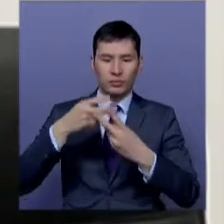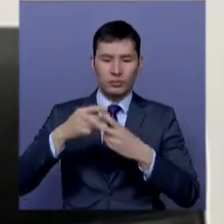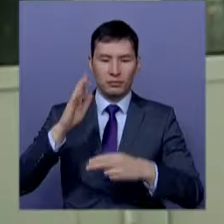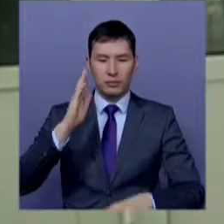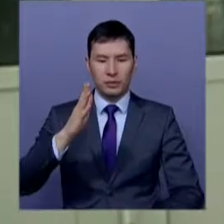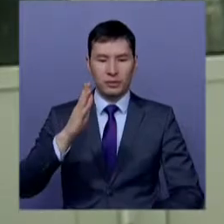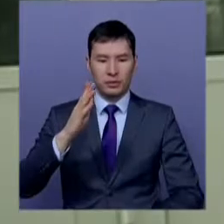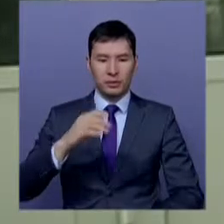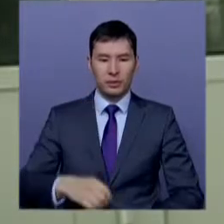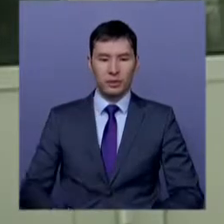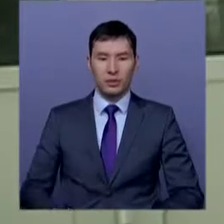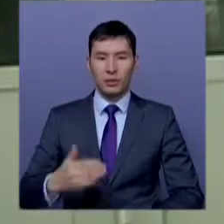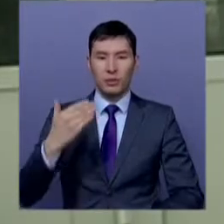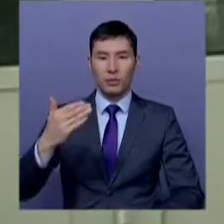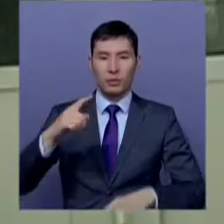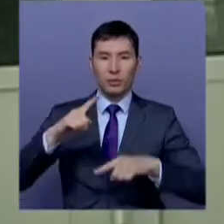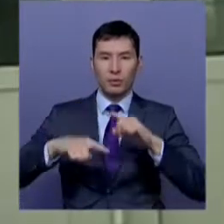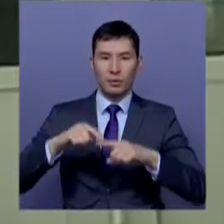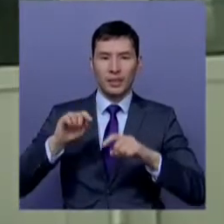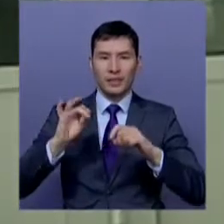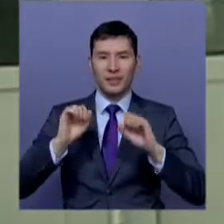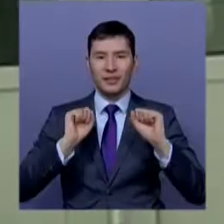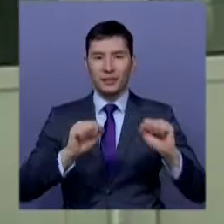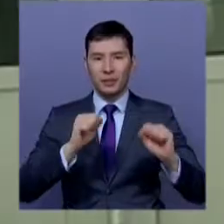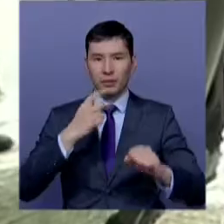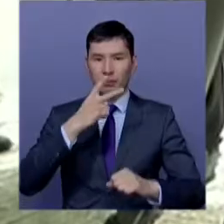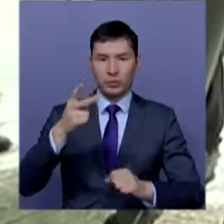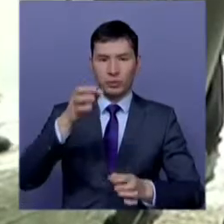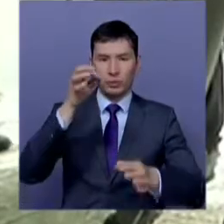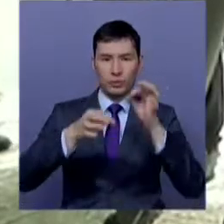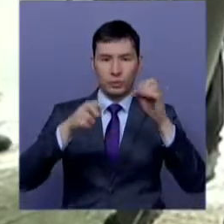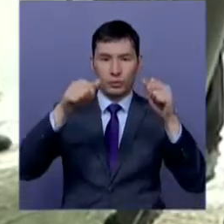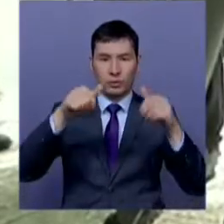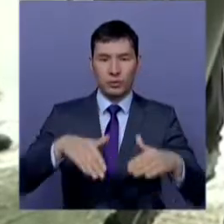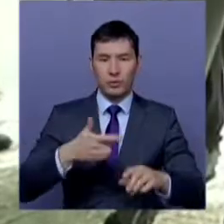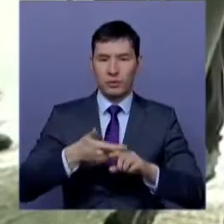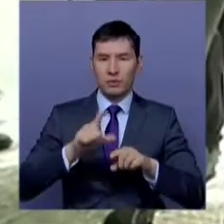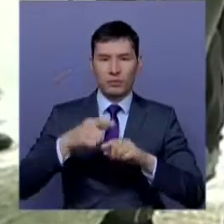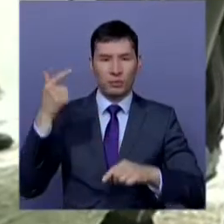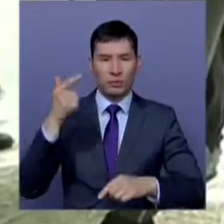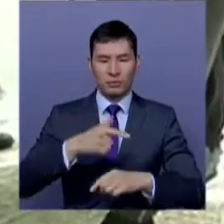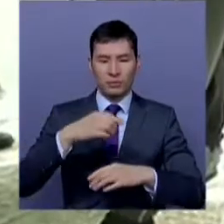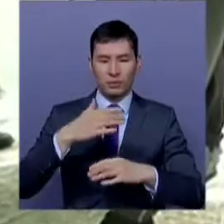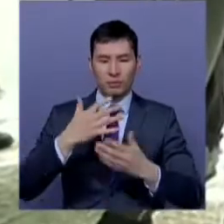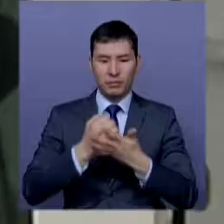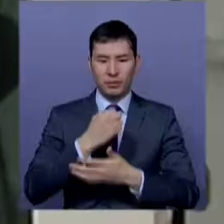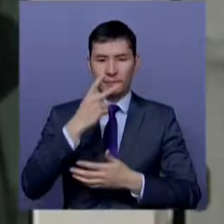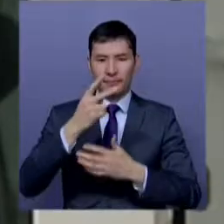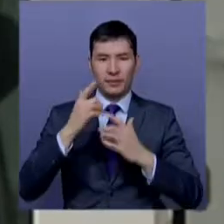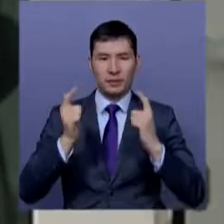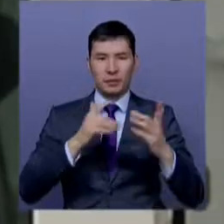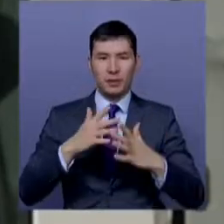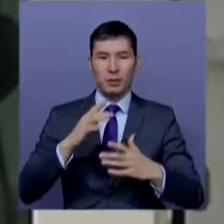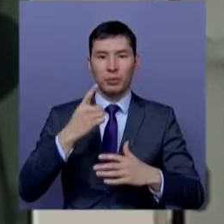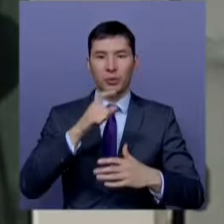өтесін. Олардың туыстары мен қорғаушылары болса, сот үкімін тым қатал деп отыр. Себебі жәбірленушілердің бәрі дін аман, оның үстіне